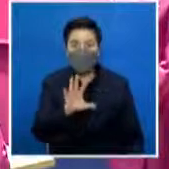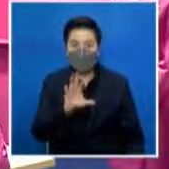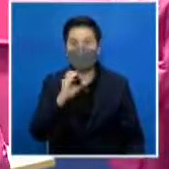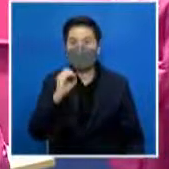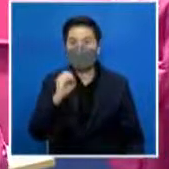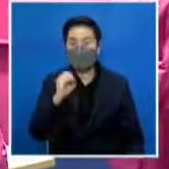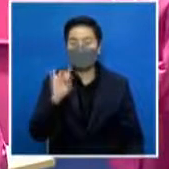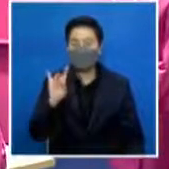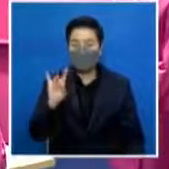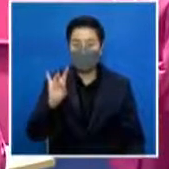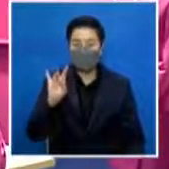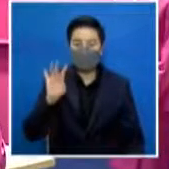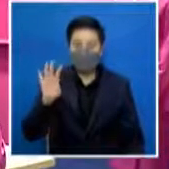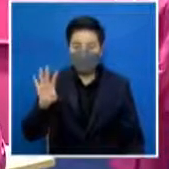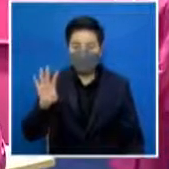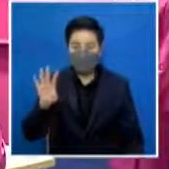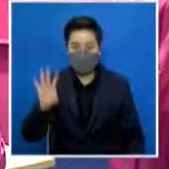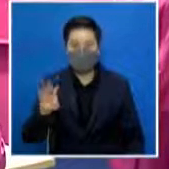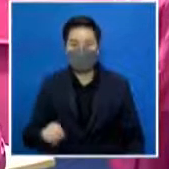9655084